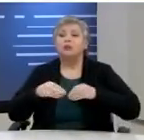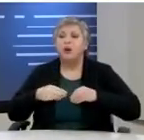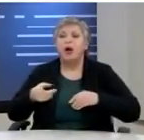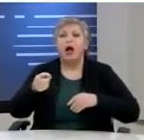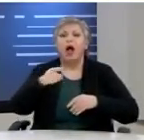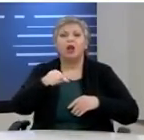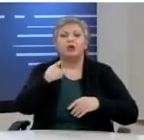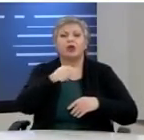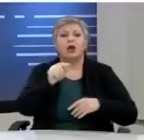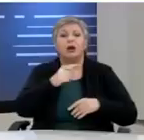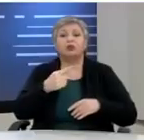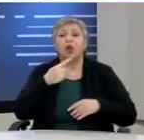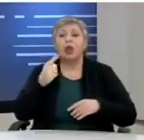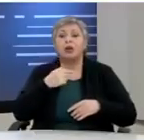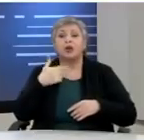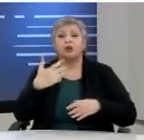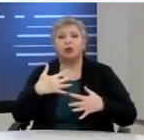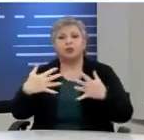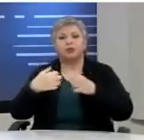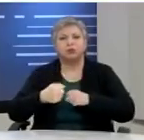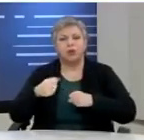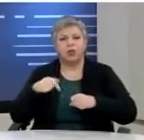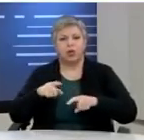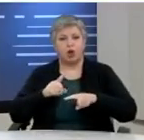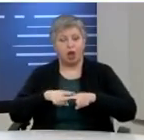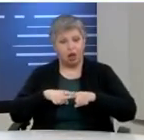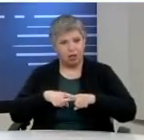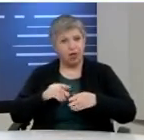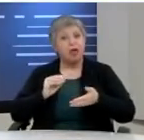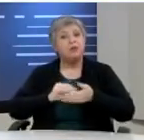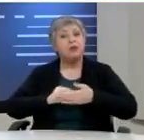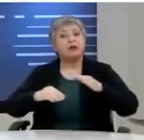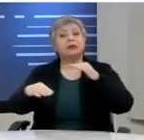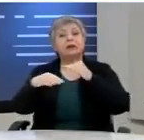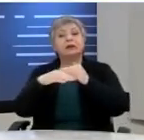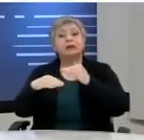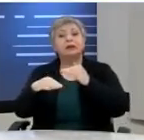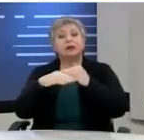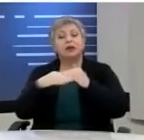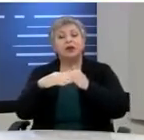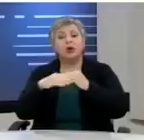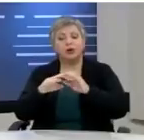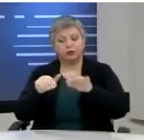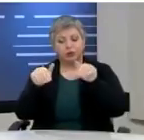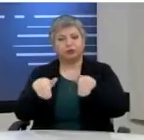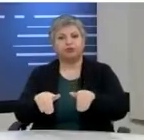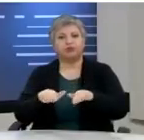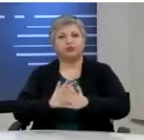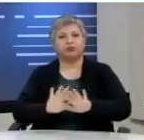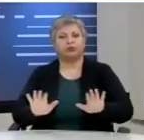τους, δεσμεύονται να σέβονται τα υφιστάμενα σύνορα, δεσμεύονται με δύο λόγια να εγκαταλείψουν κάθε